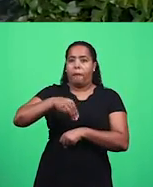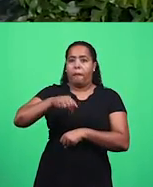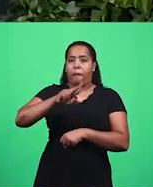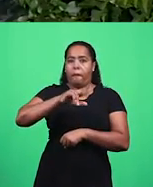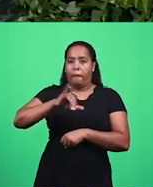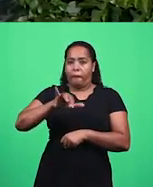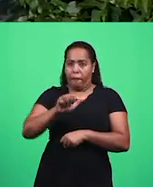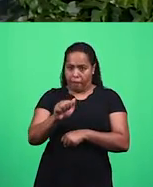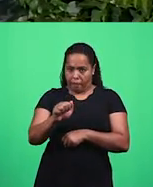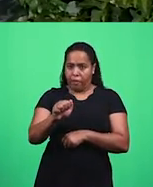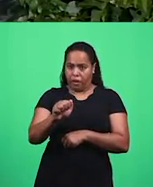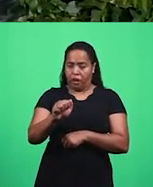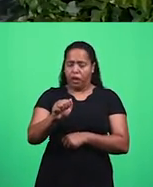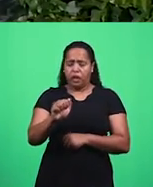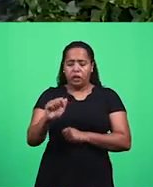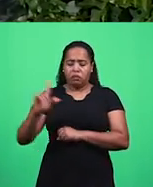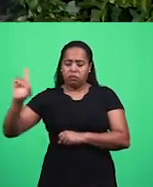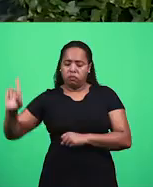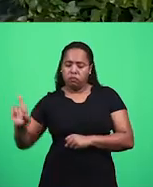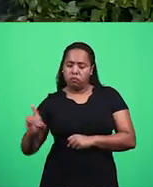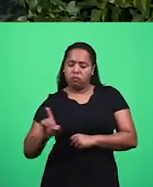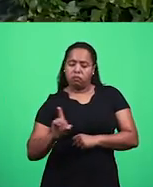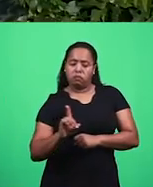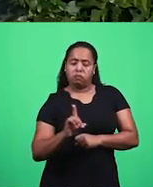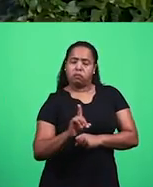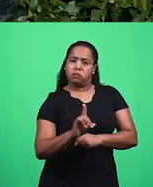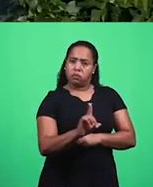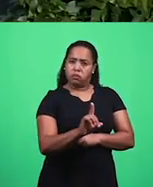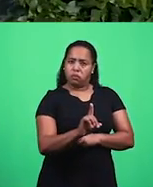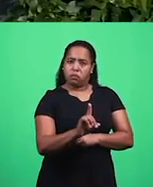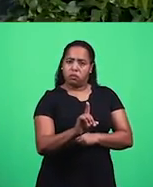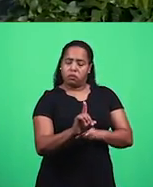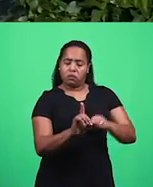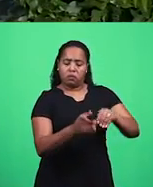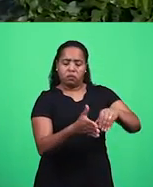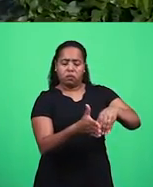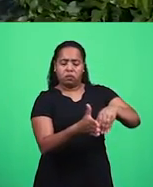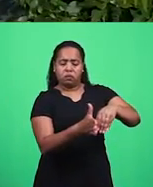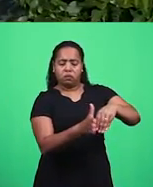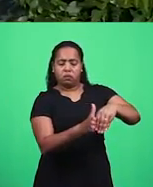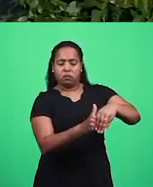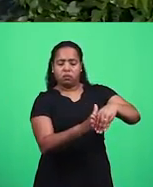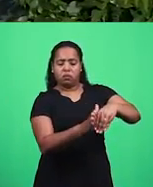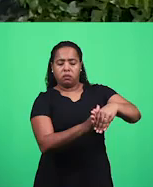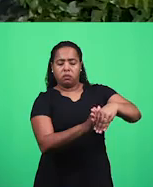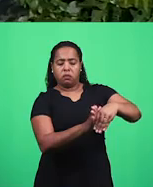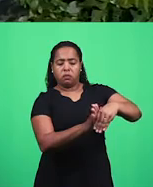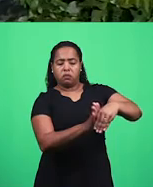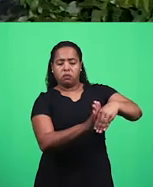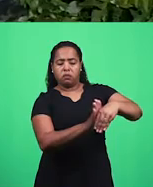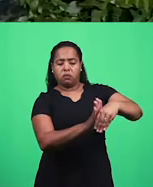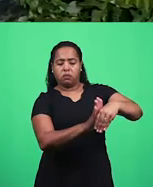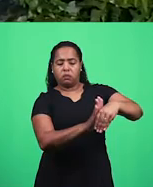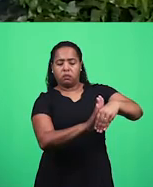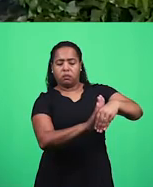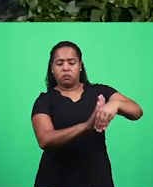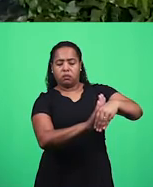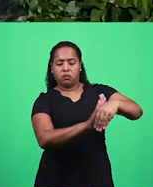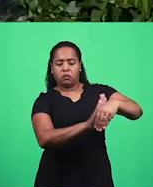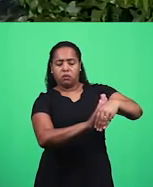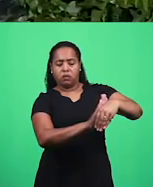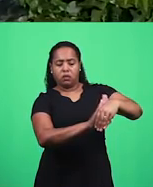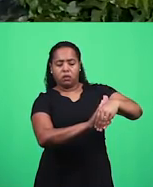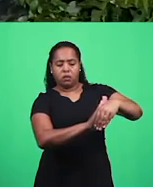прошла к гробу, приходит к гробу и находит, что камень был